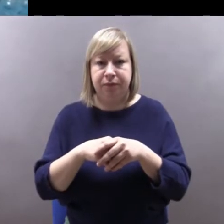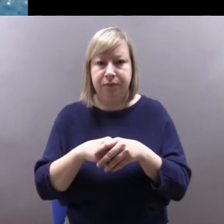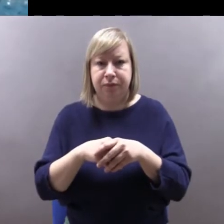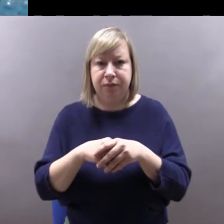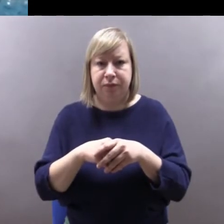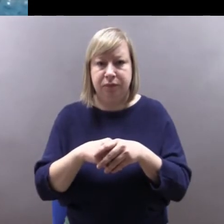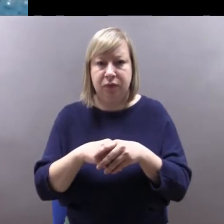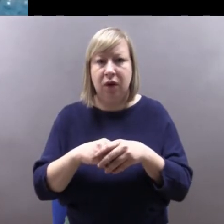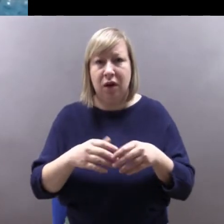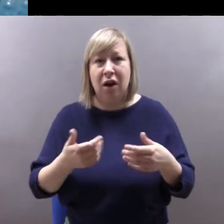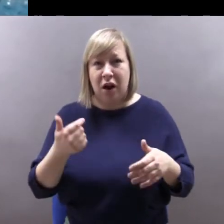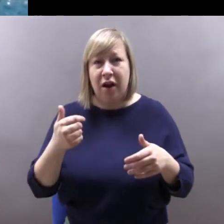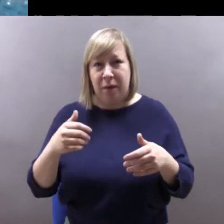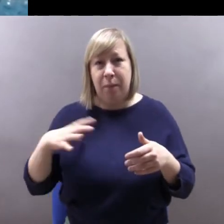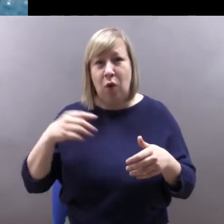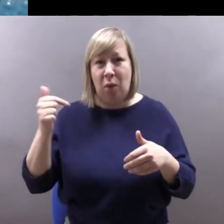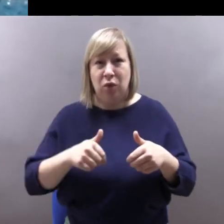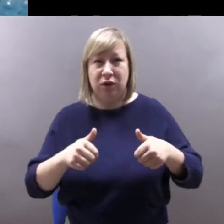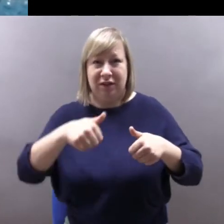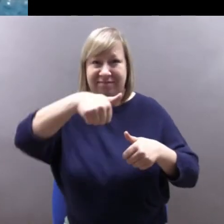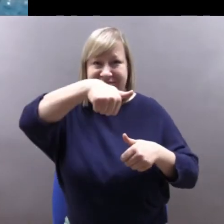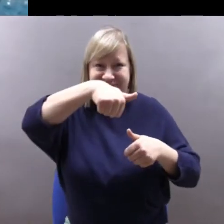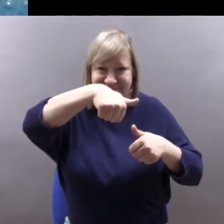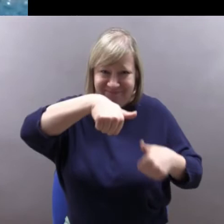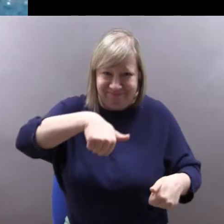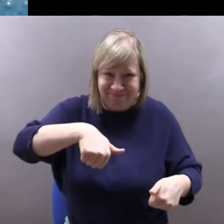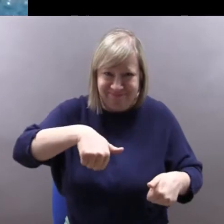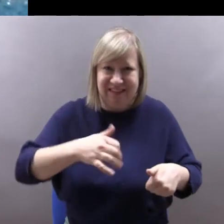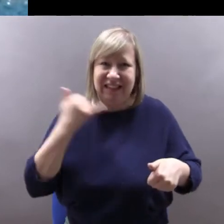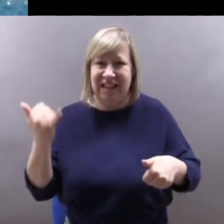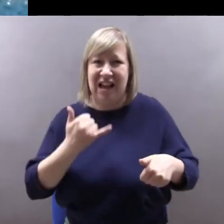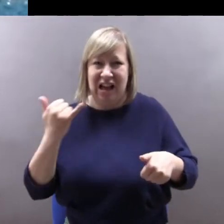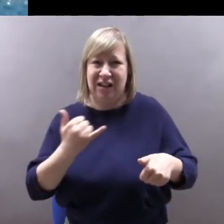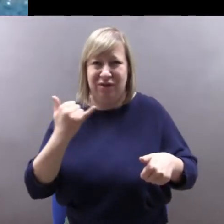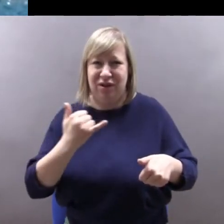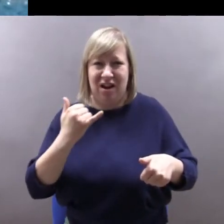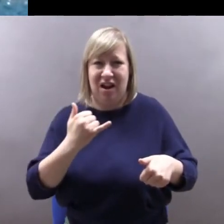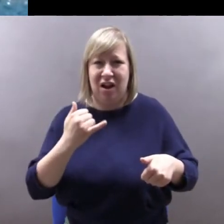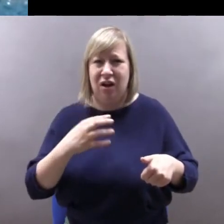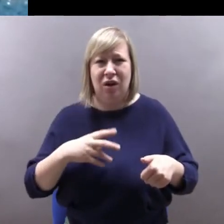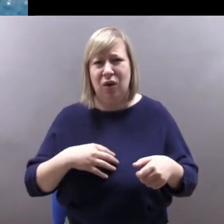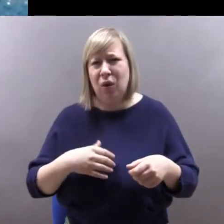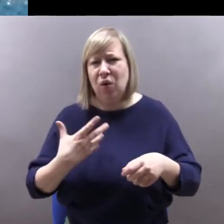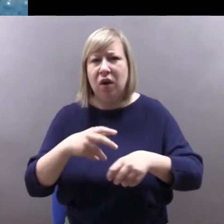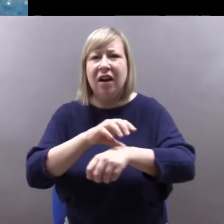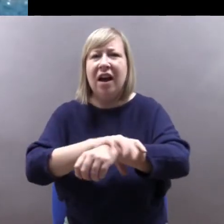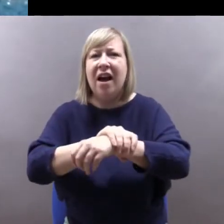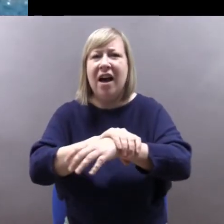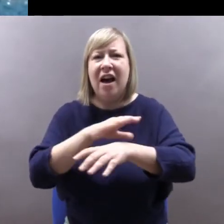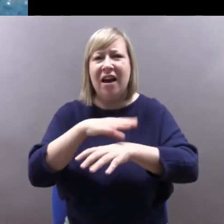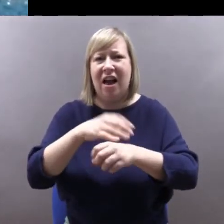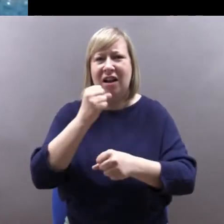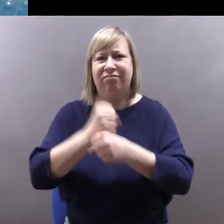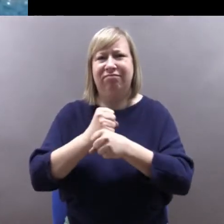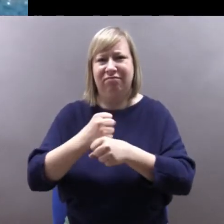peron, to w pewnym momencie już mi ręka zdrętwiała. Ja też mam takie ciało, nie wiem, czy Państwo tu widzą, staram się siedzieć prosto,